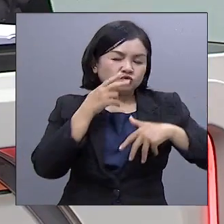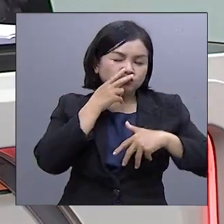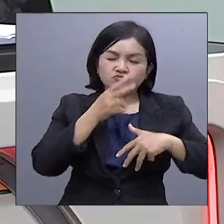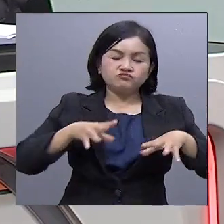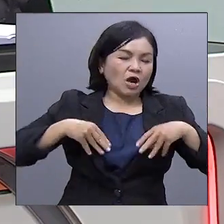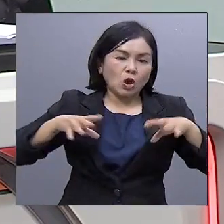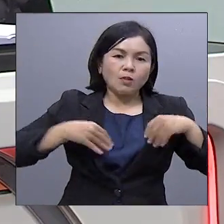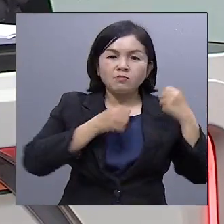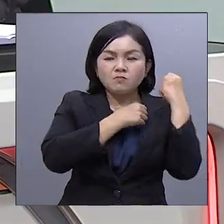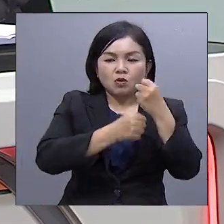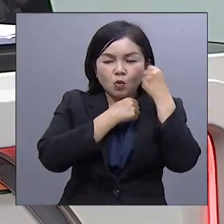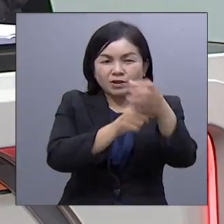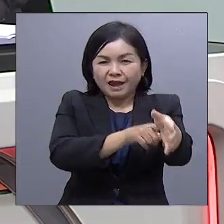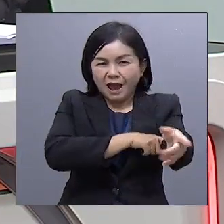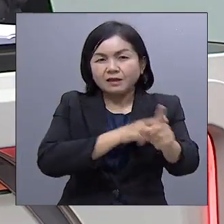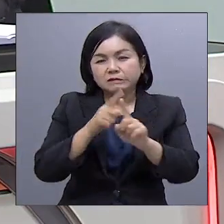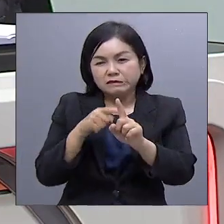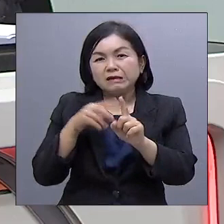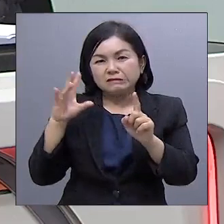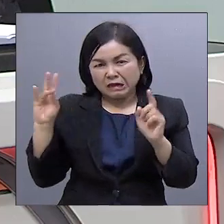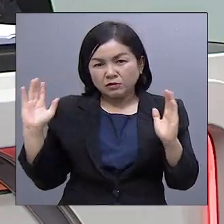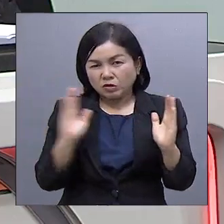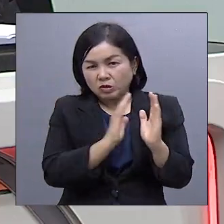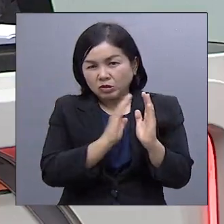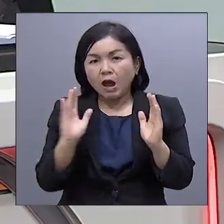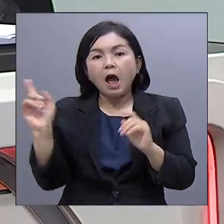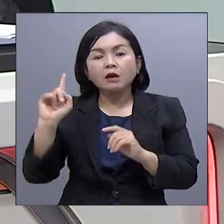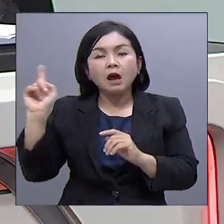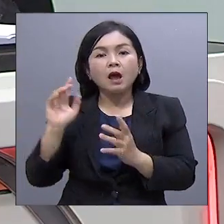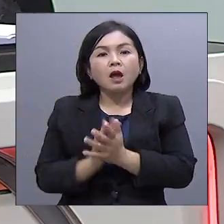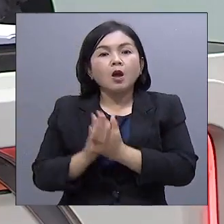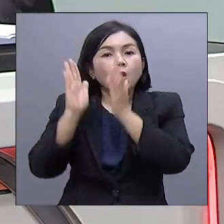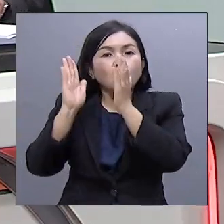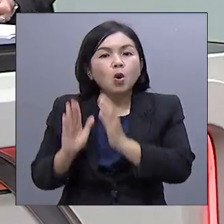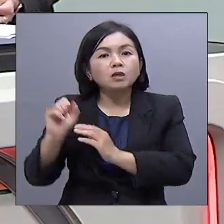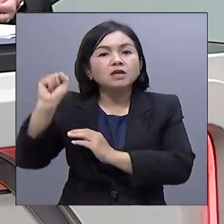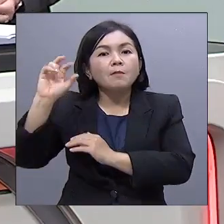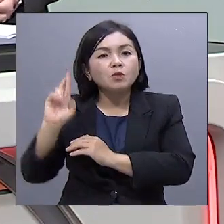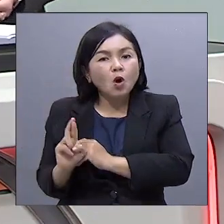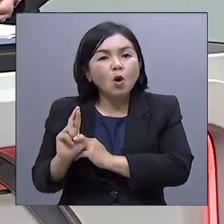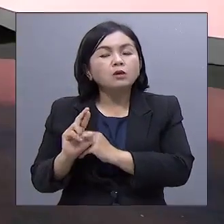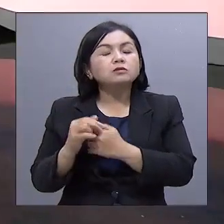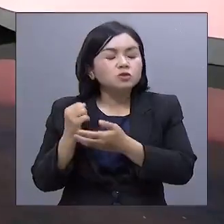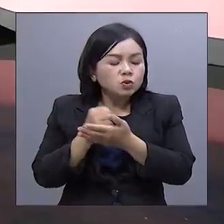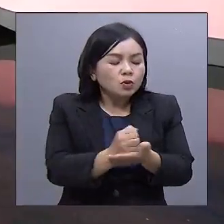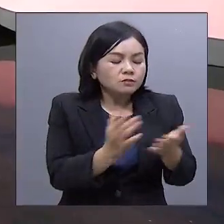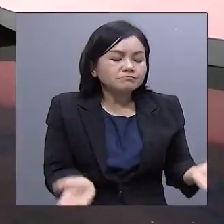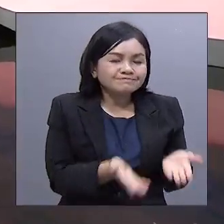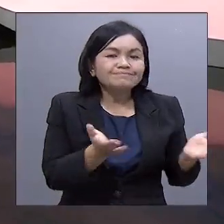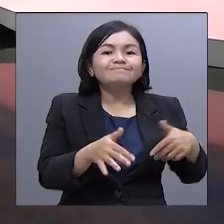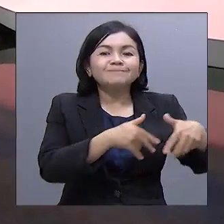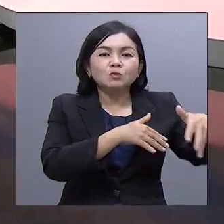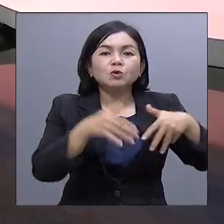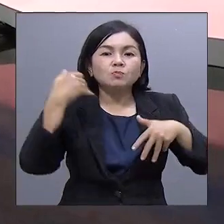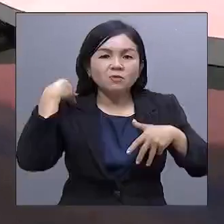ถึง 7เดือนและที่น่าสนใจก็คือตอนนี้กำลังพลสำรองของอิสราเอลประกาศจะยืนอยู่เคียงข้างกับประชาชนแล้วนะคะคุณเสาวลักษณ์